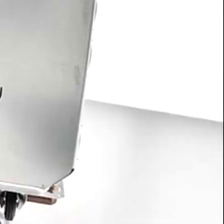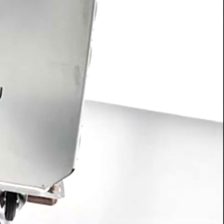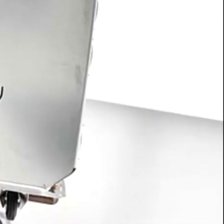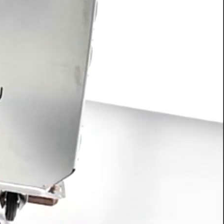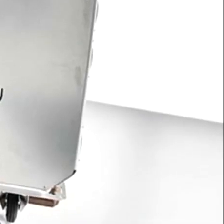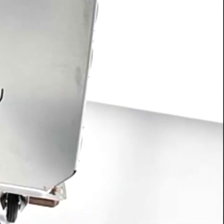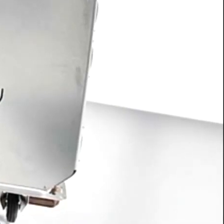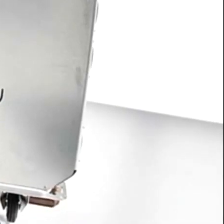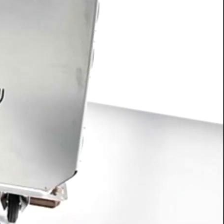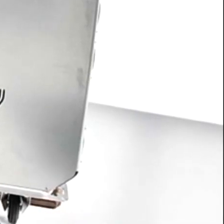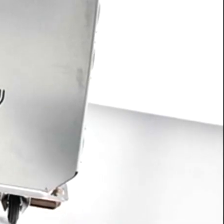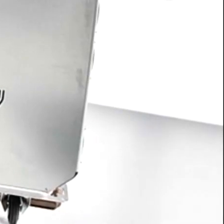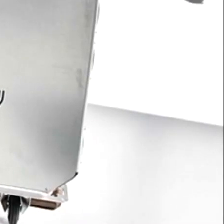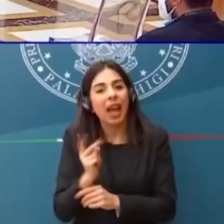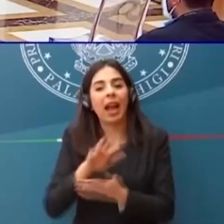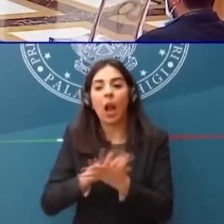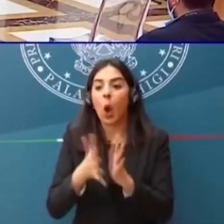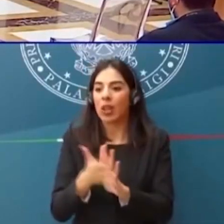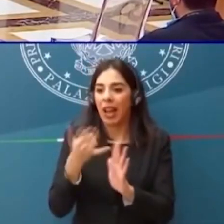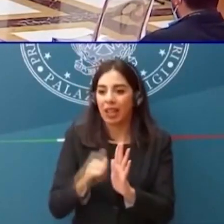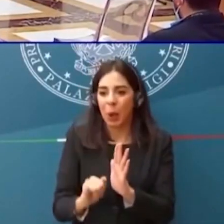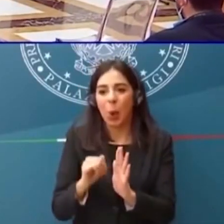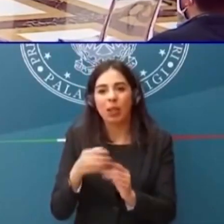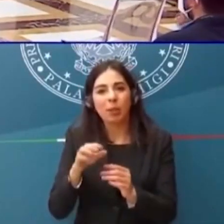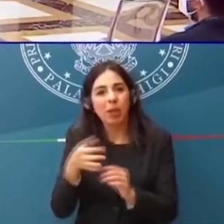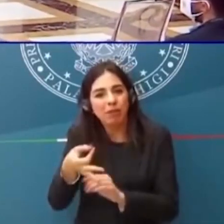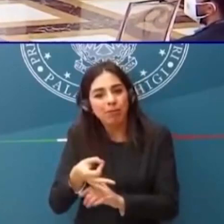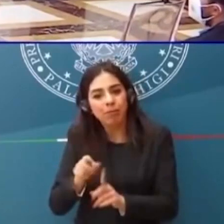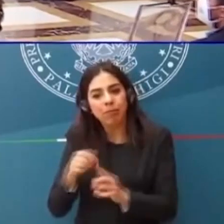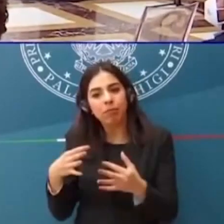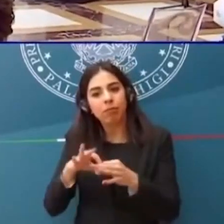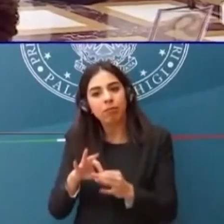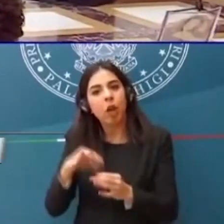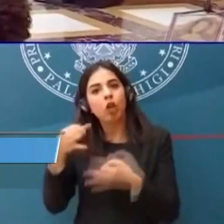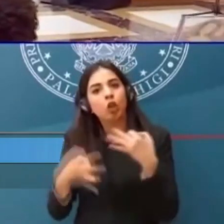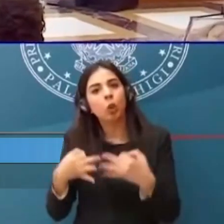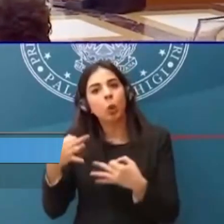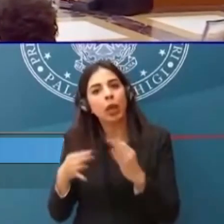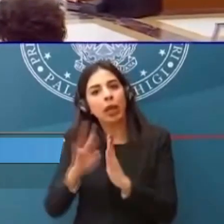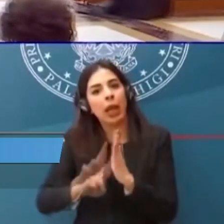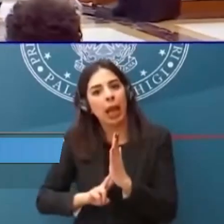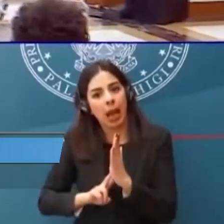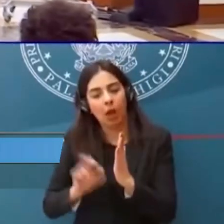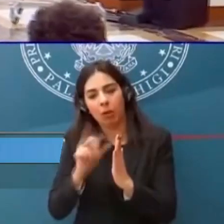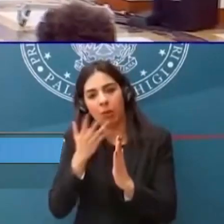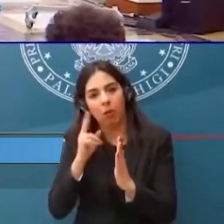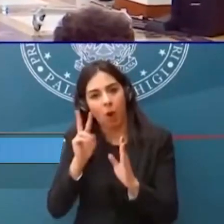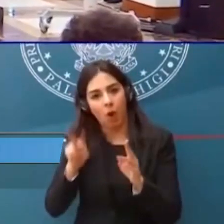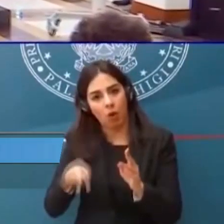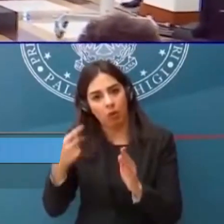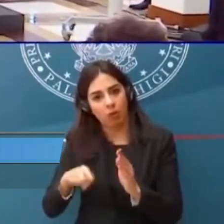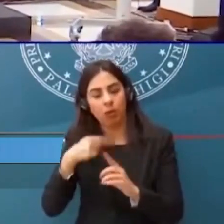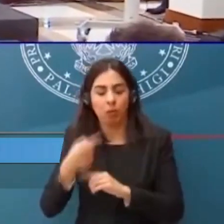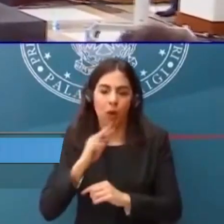farmaceutiche che non rispettano i contratti c'è in gioco anche la salute degli individui la